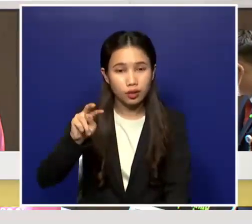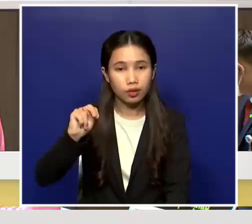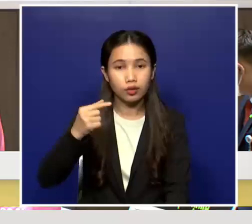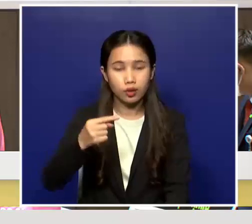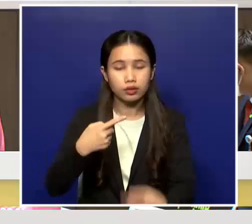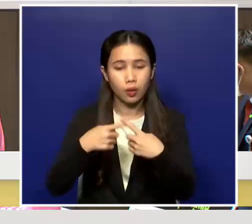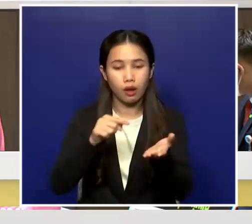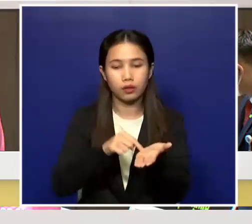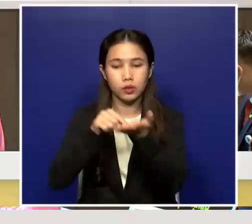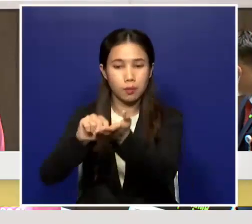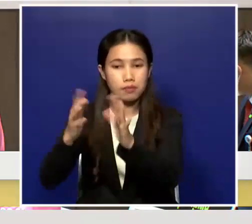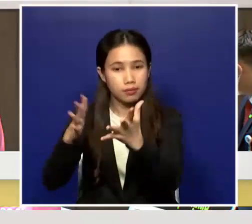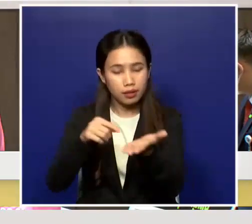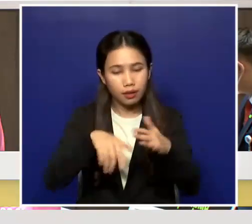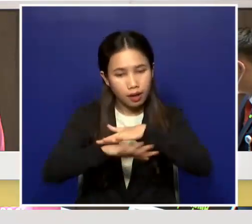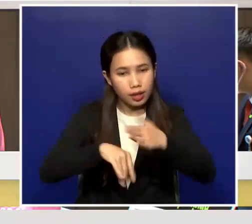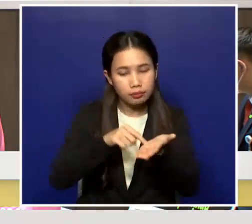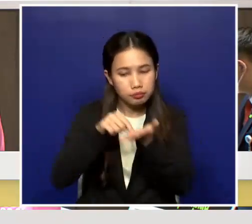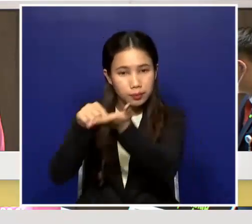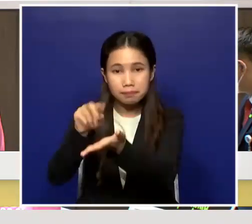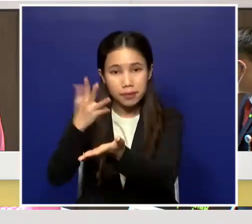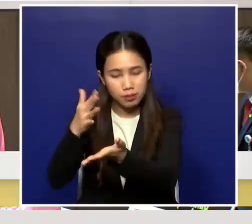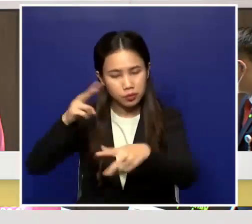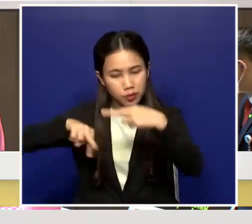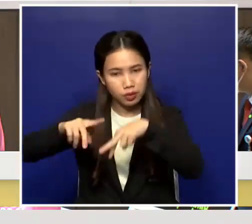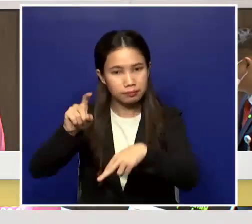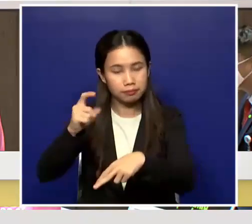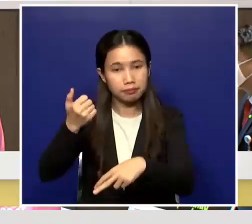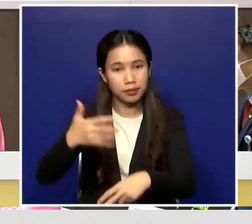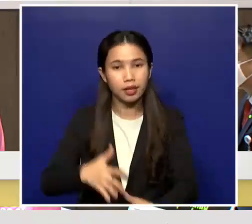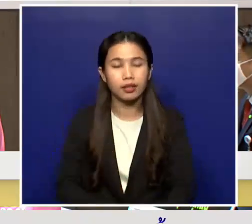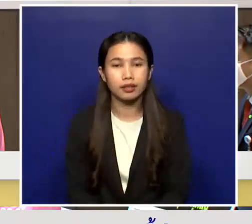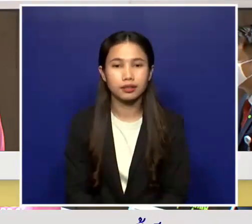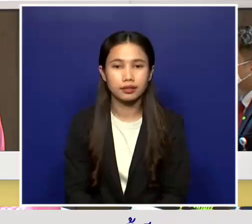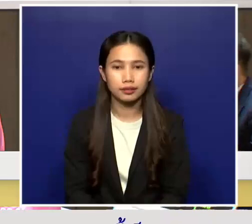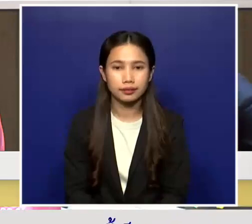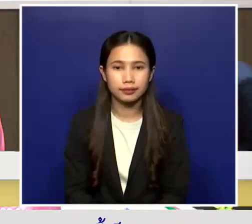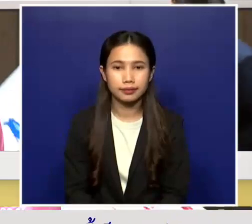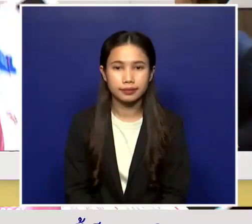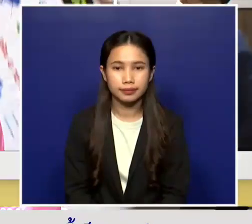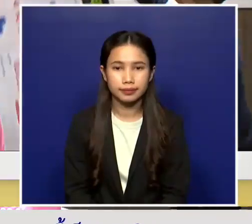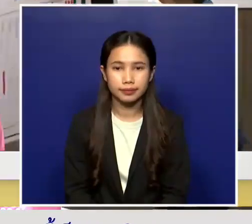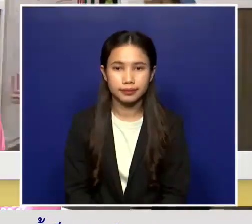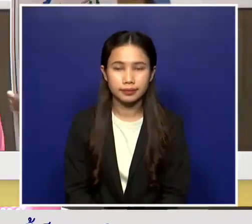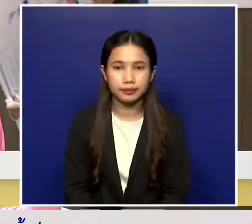ไม่ส่งอะไรเลยไม่ส่งอะไรเลยแปลว่าอะไรอ้าวต่อ